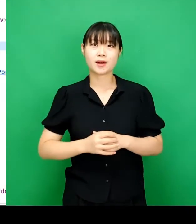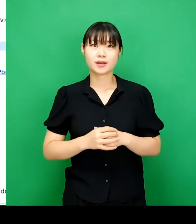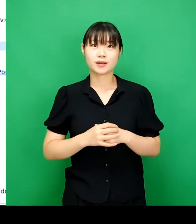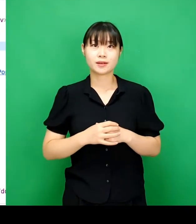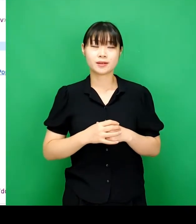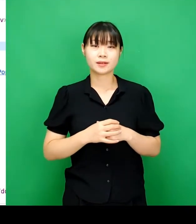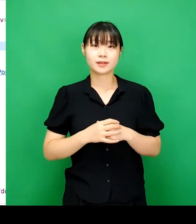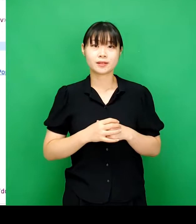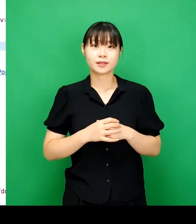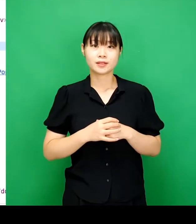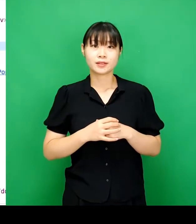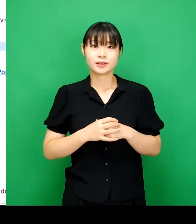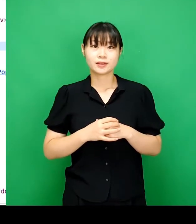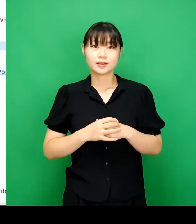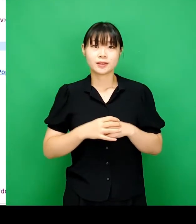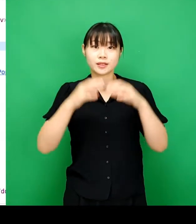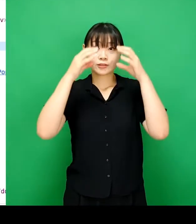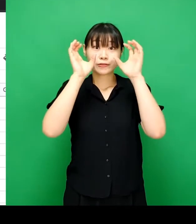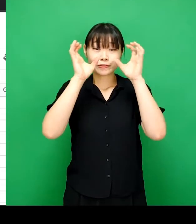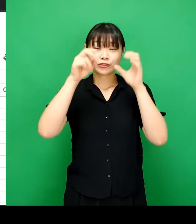수 있습니다.